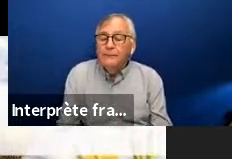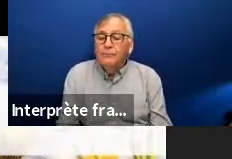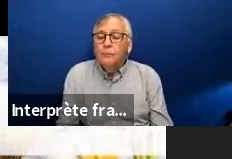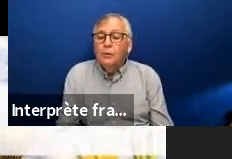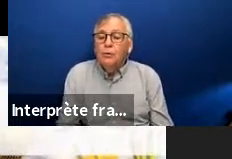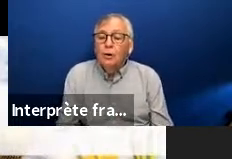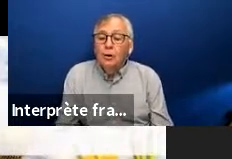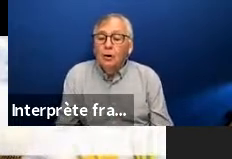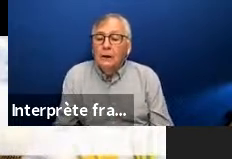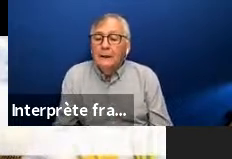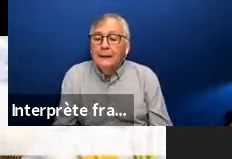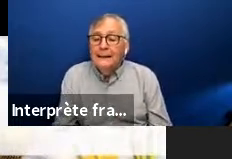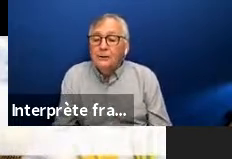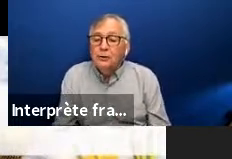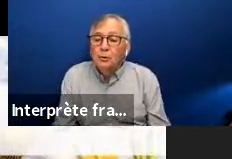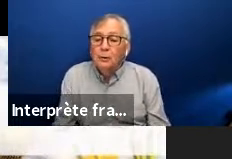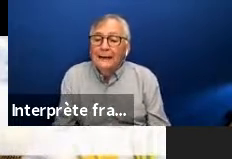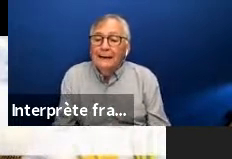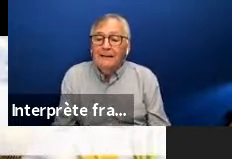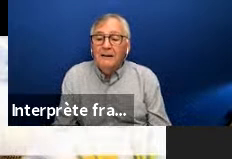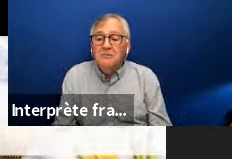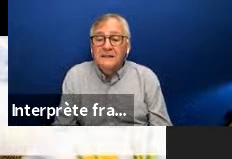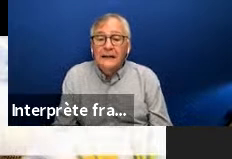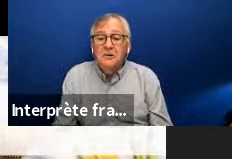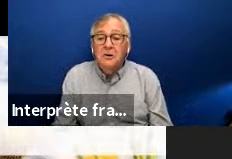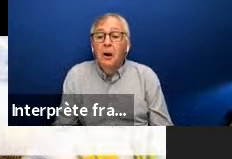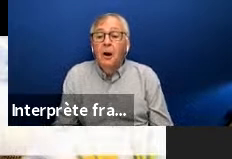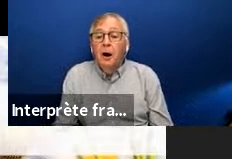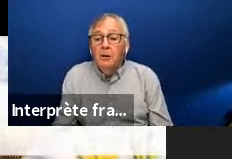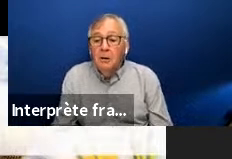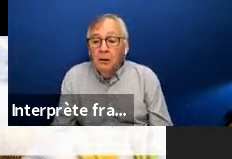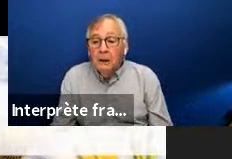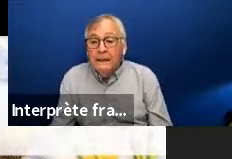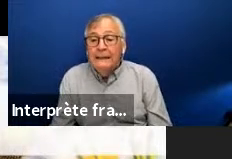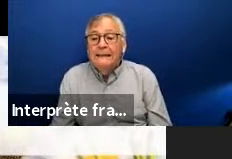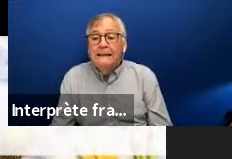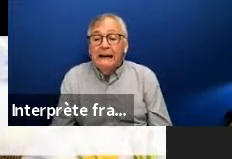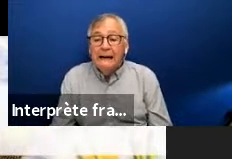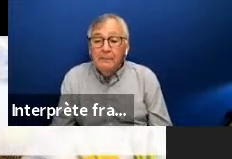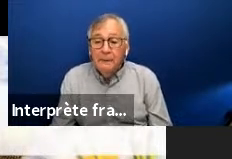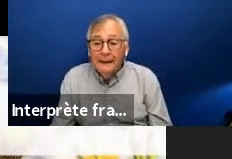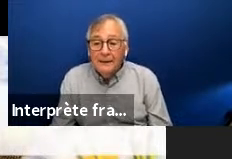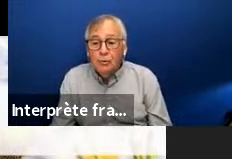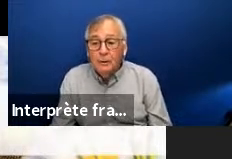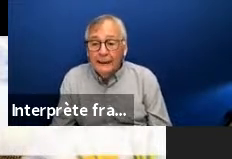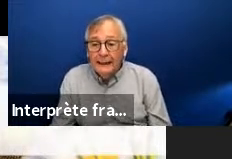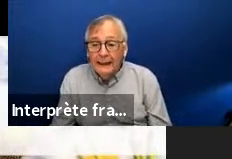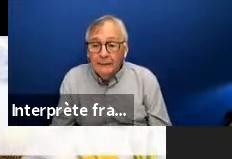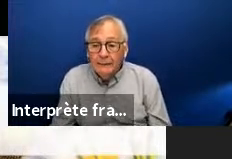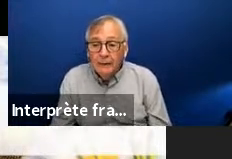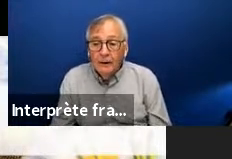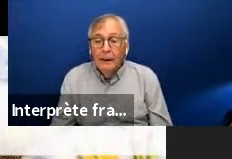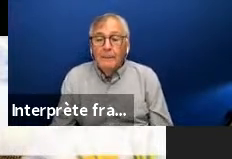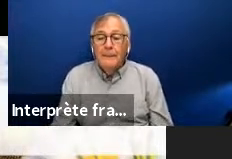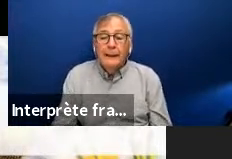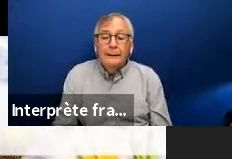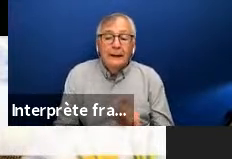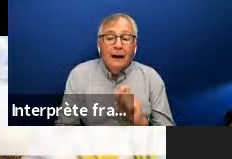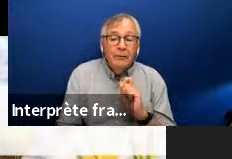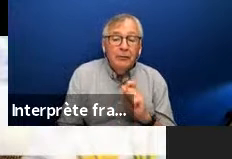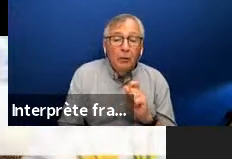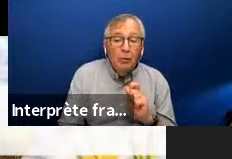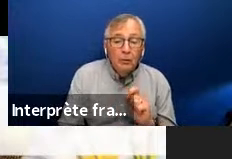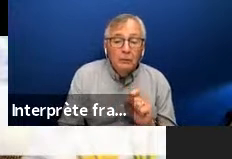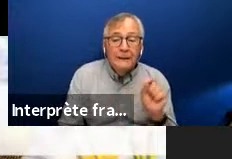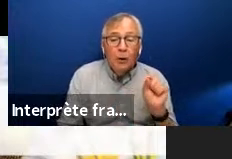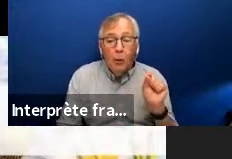essaie de lire sur les lèvres, quand on dit quelqu'un lit très bien sur les lèvres, mais